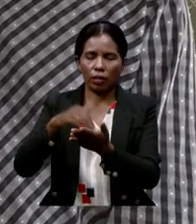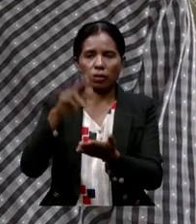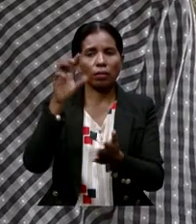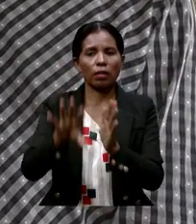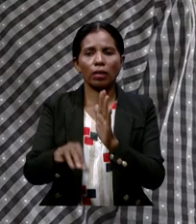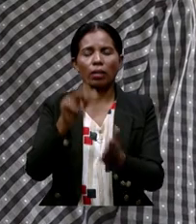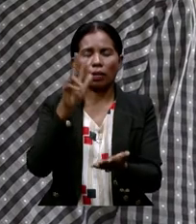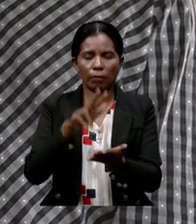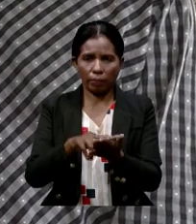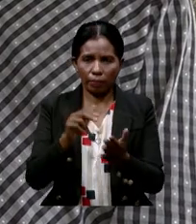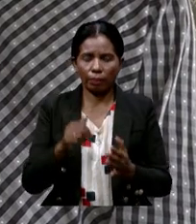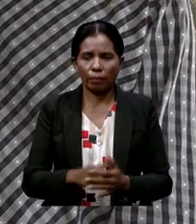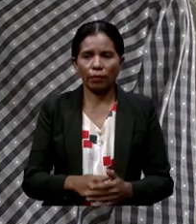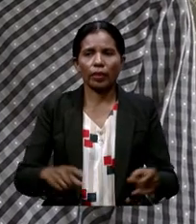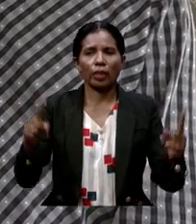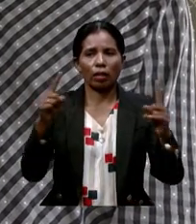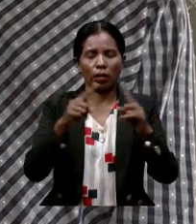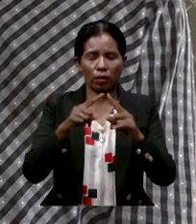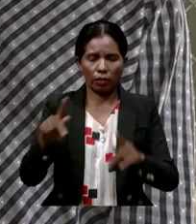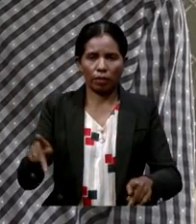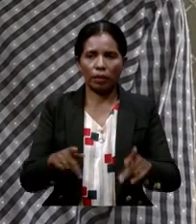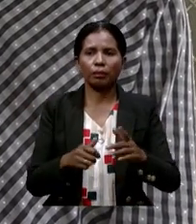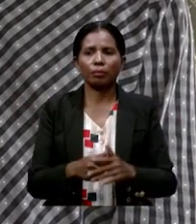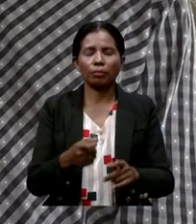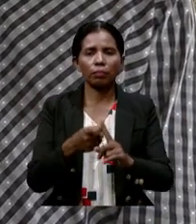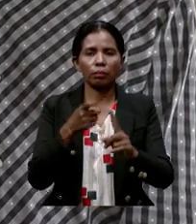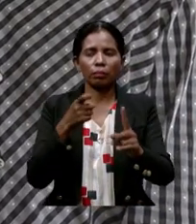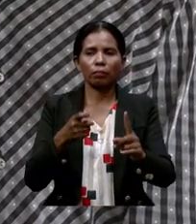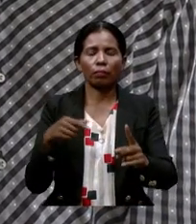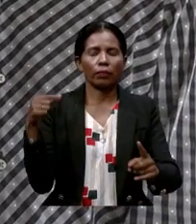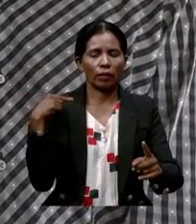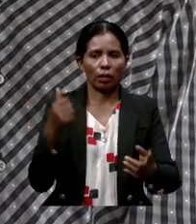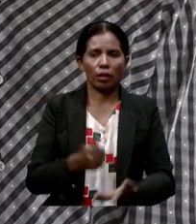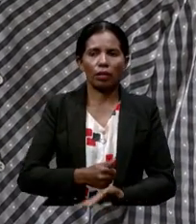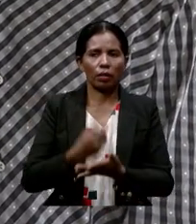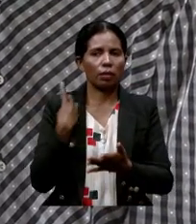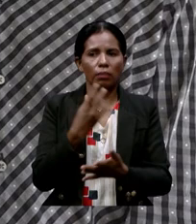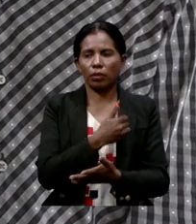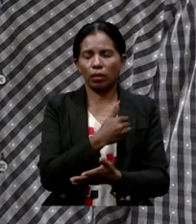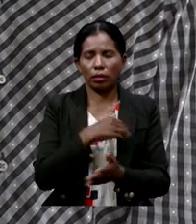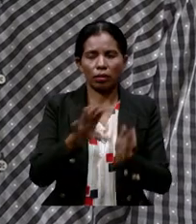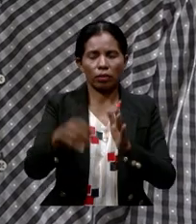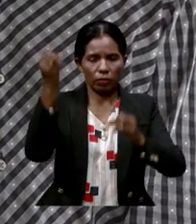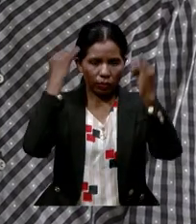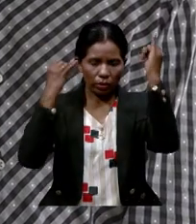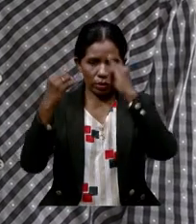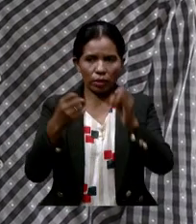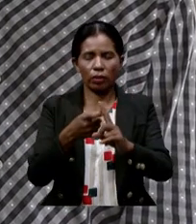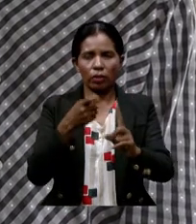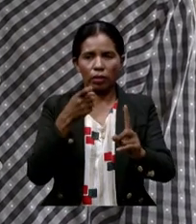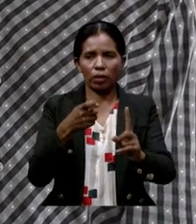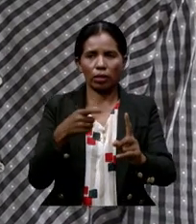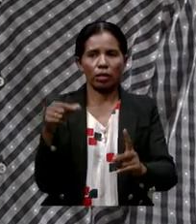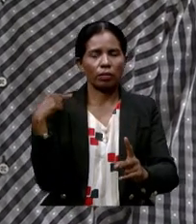y to en publicasaun huji parte kabinete apoy juri kam sira oksi muy prami hetan informasaun kata kusi